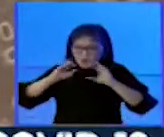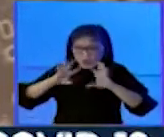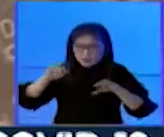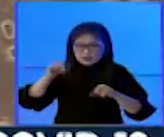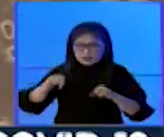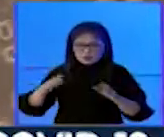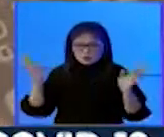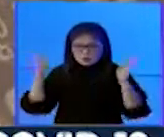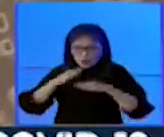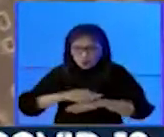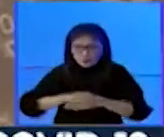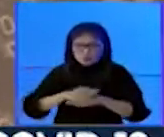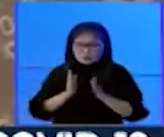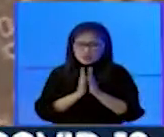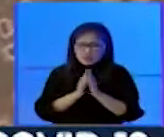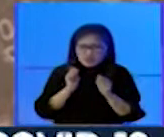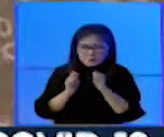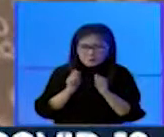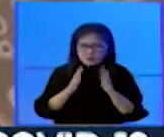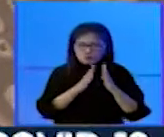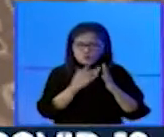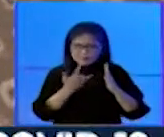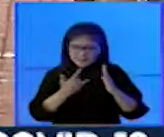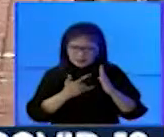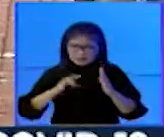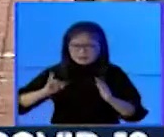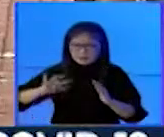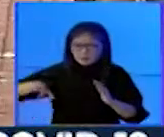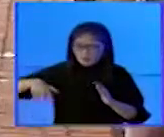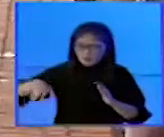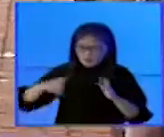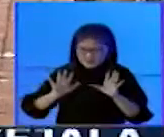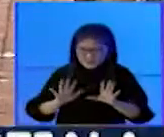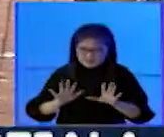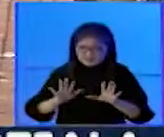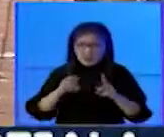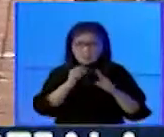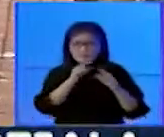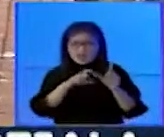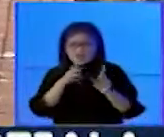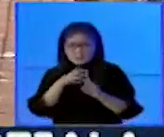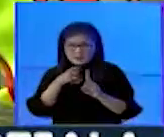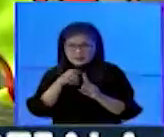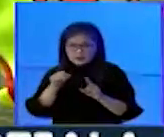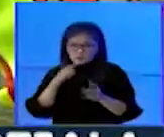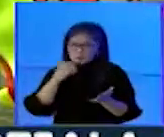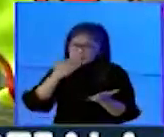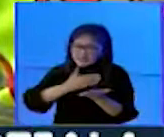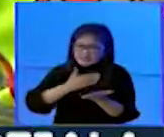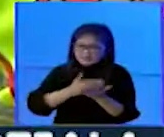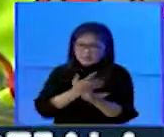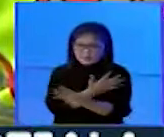Fitri itu di rumah masing-masing dengan keluarga terdekat. PSBB itu kan dibatasi masyarakat ini